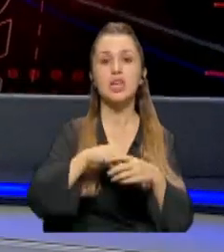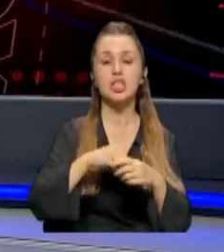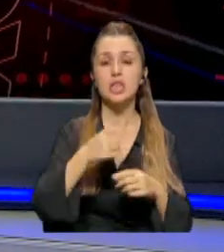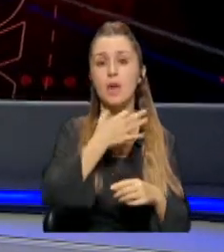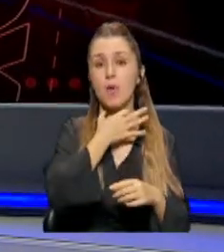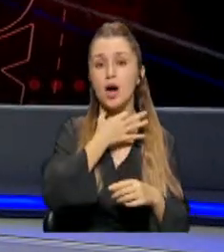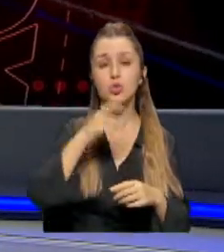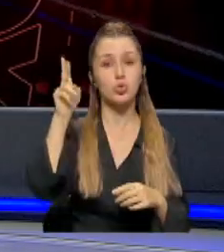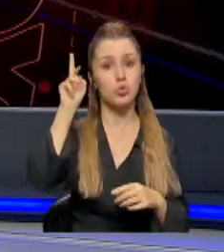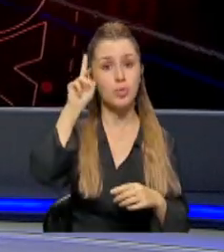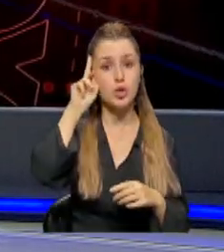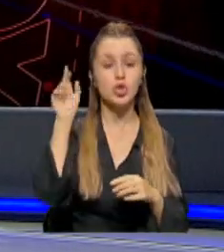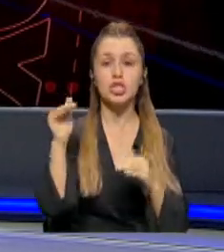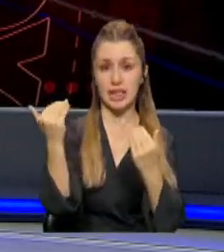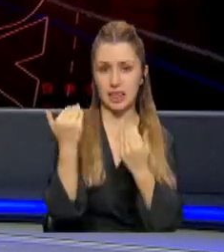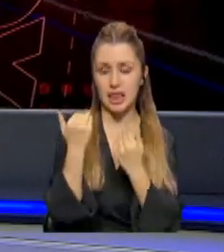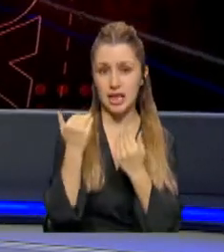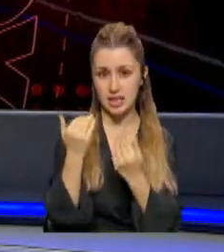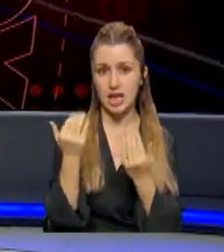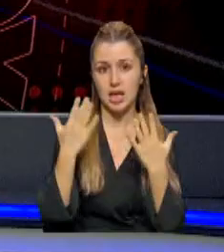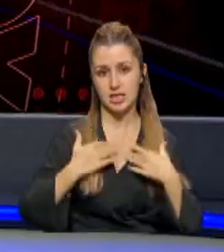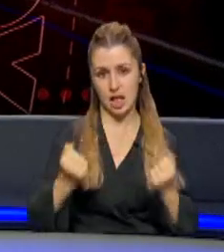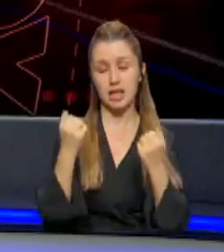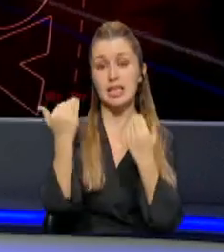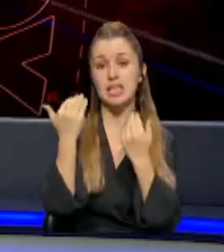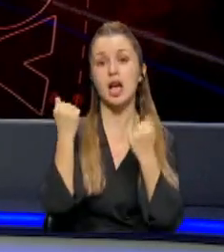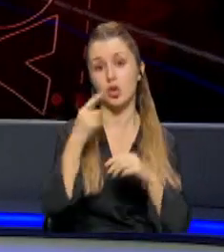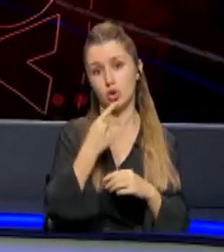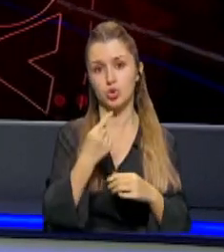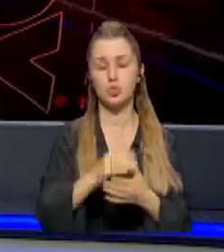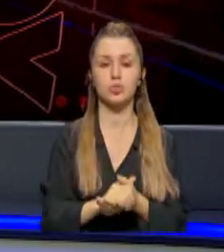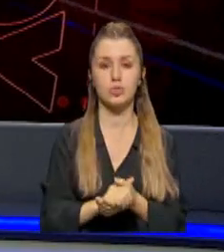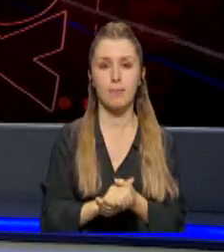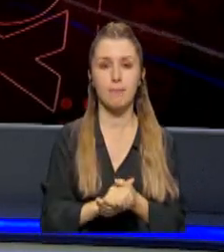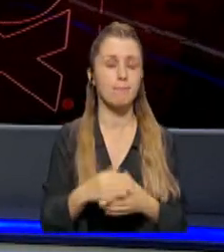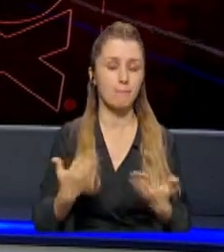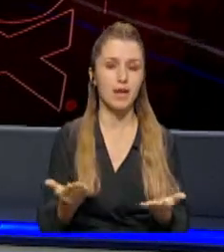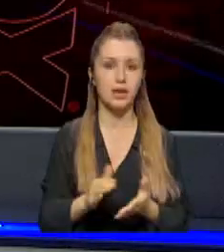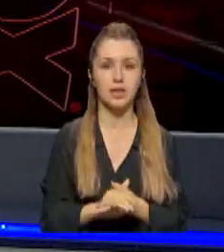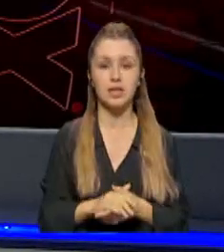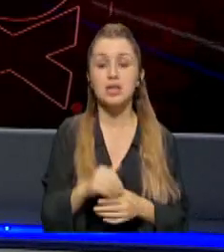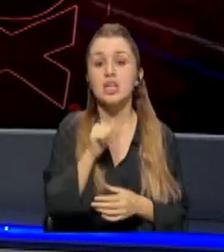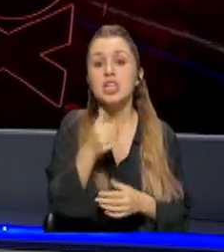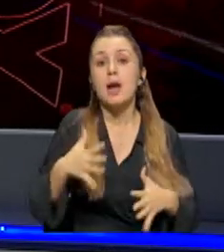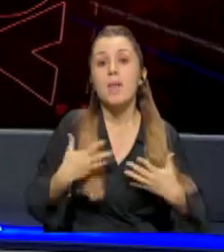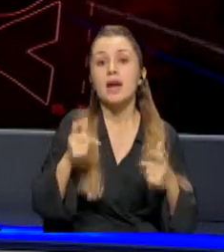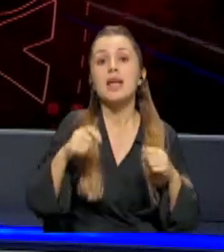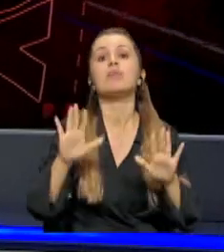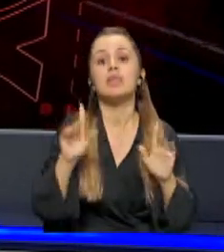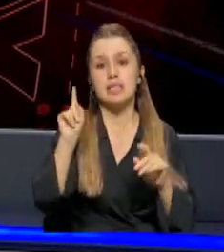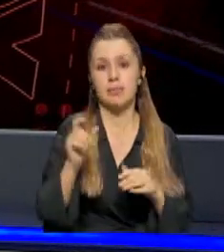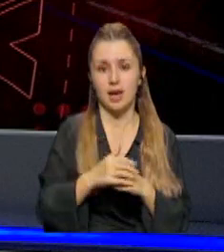mağdur psikososyal destek, sağlık desteği alıyor diyorsunuz. Peki hiç mi merak